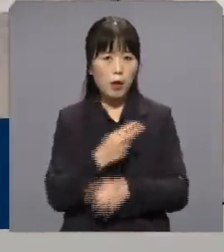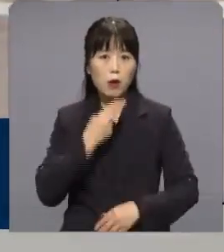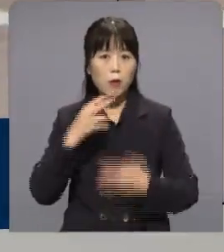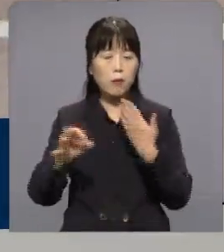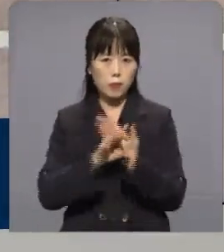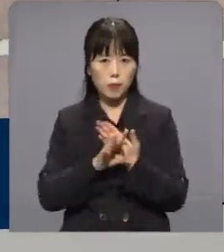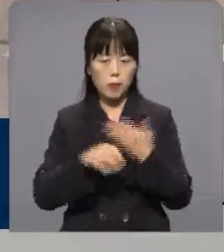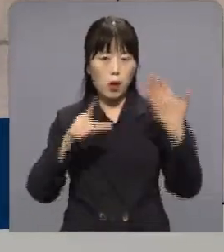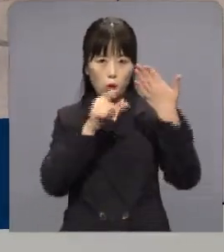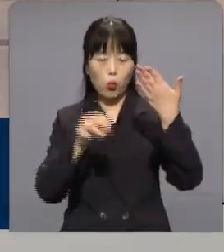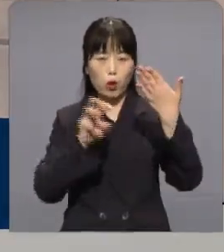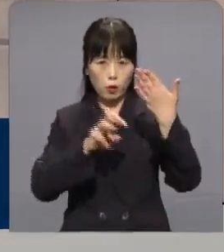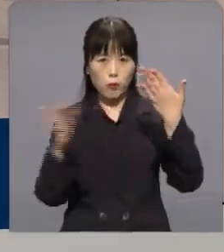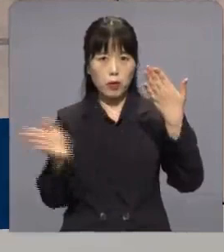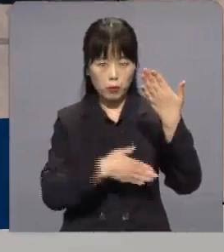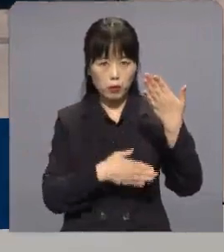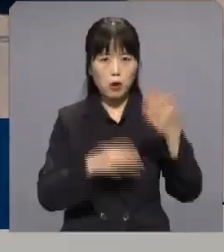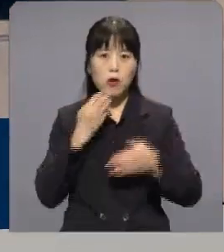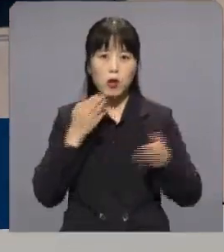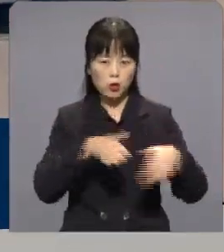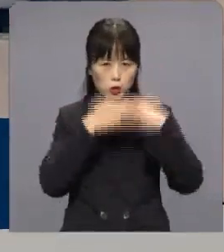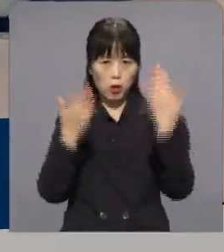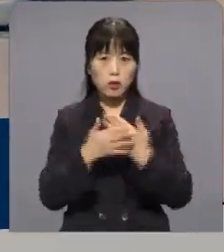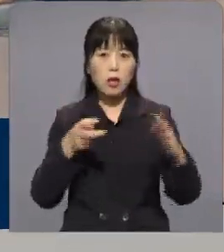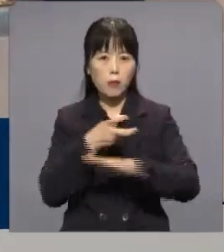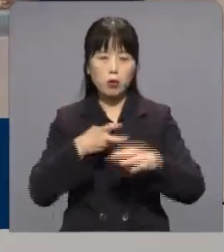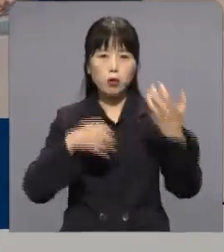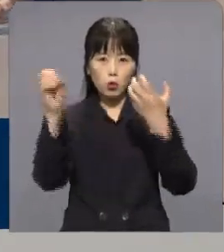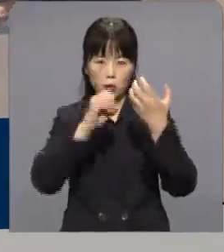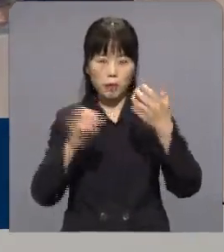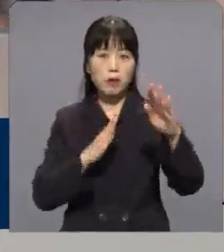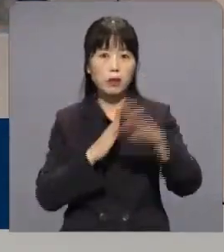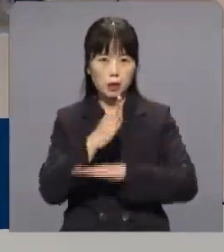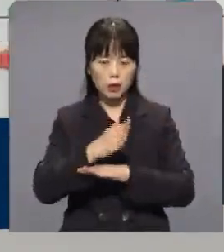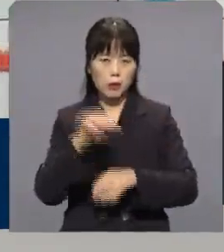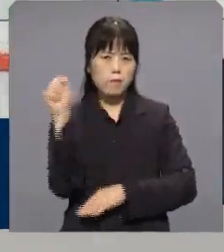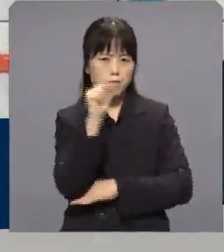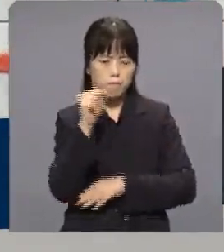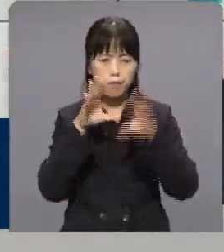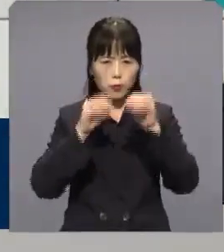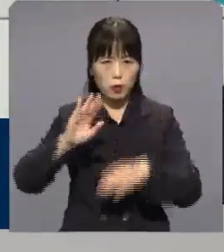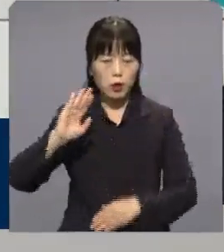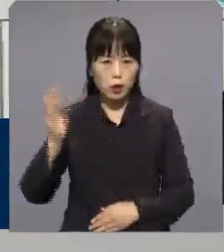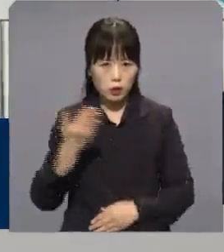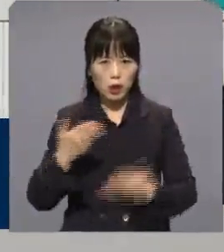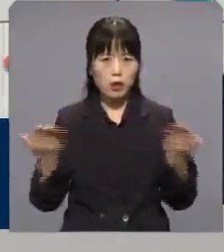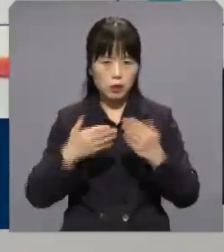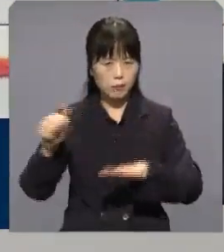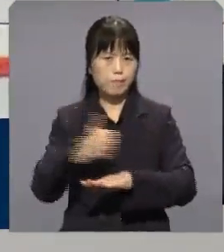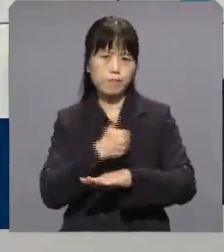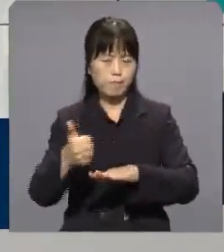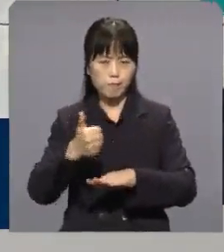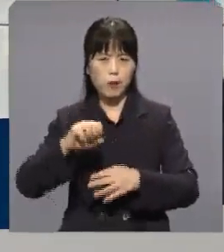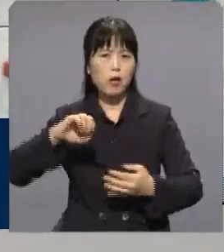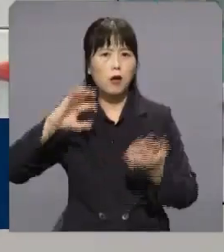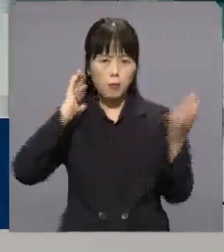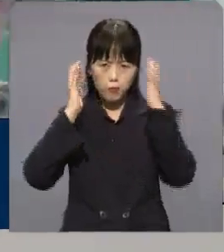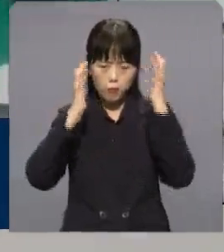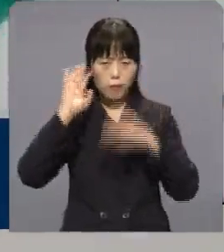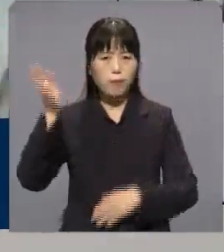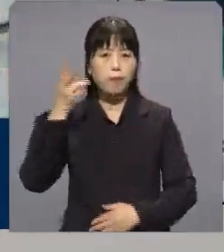않는다면 오는 30일부터 경기도 전체 버스에 90% 이상이 운행을 중단하게 돼 출퇴근 대란 이 불가피할